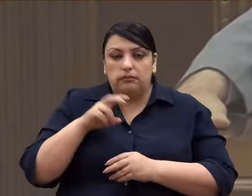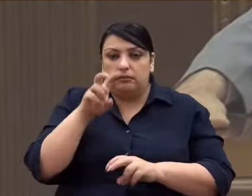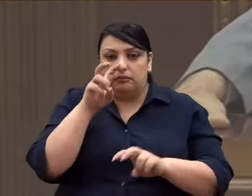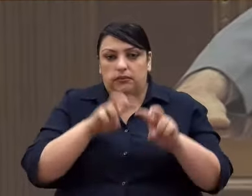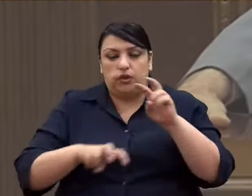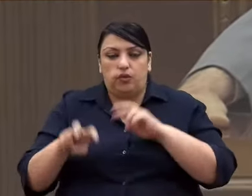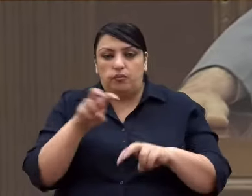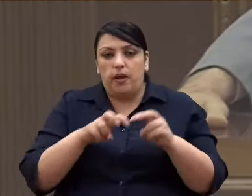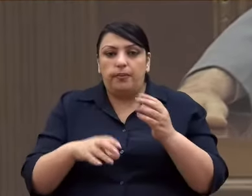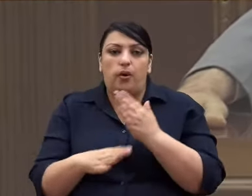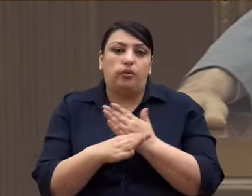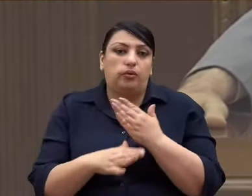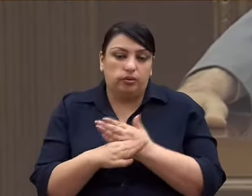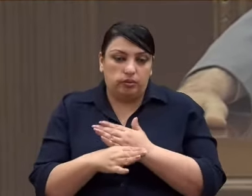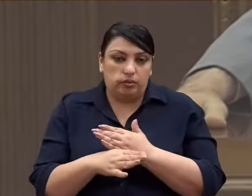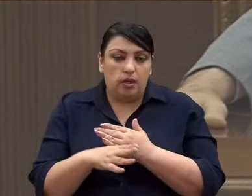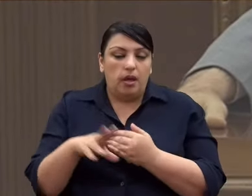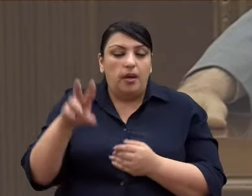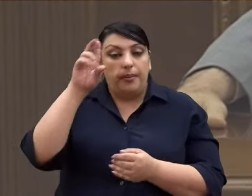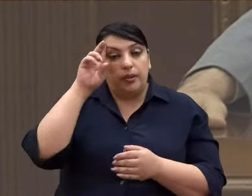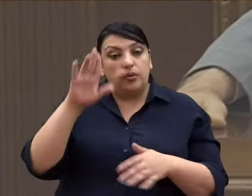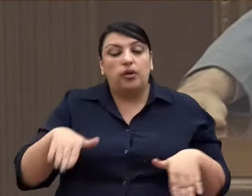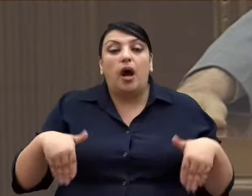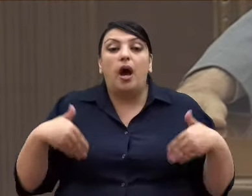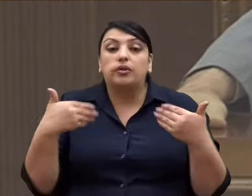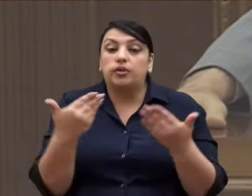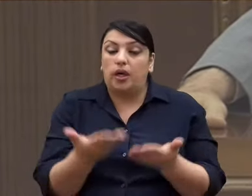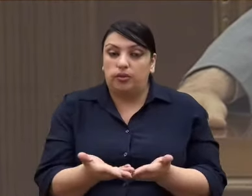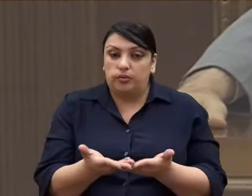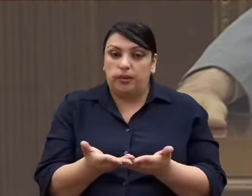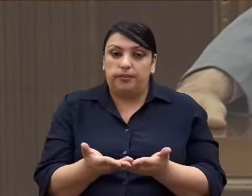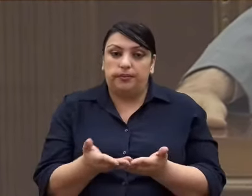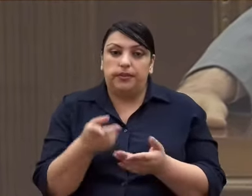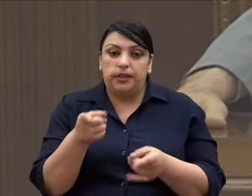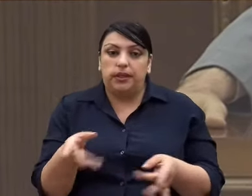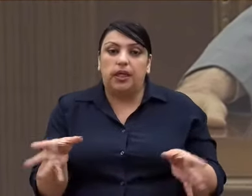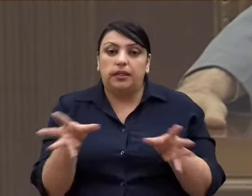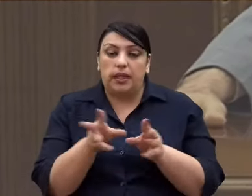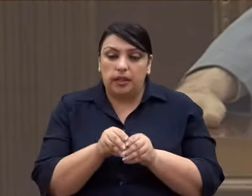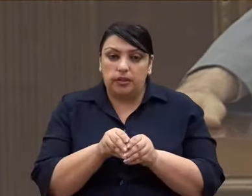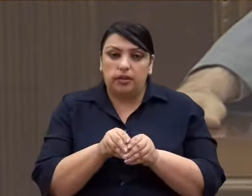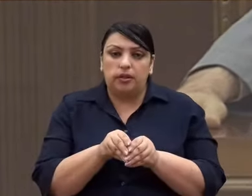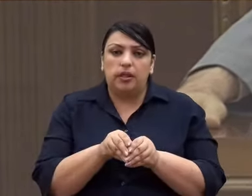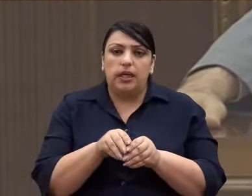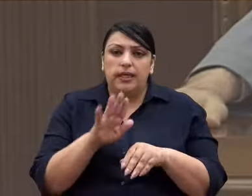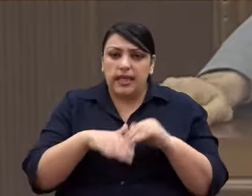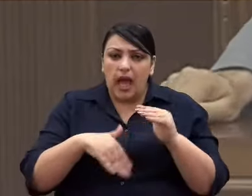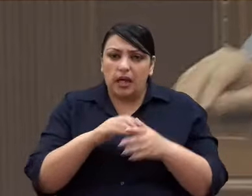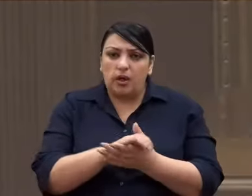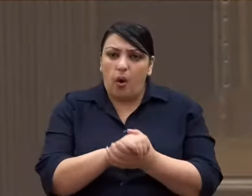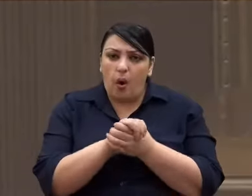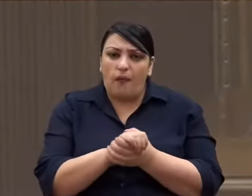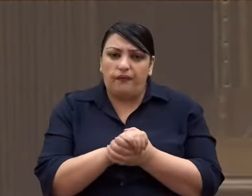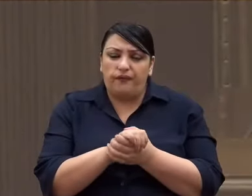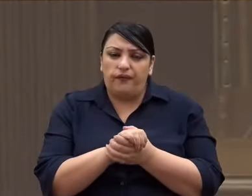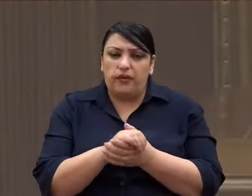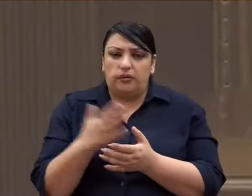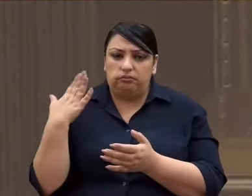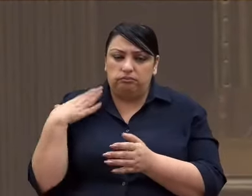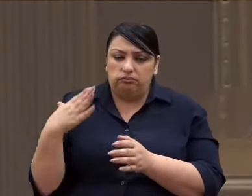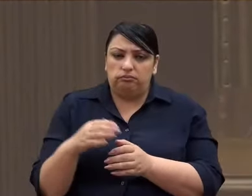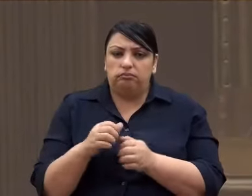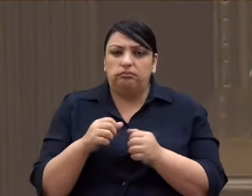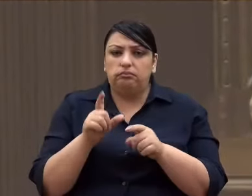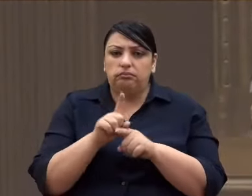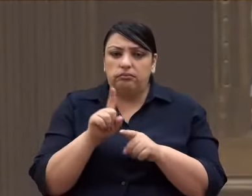իշխանությանը առաջարկում ենք իրենց հետ ուսուսի, ձեռքի տված գնալ